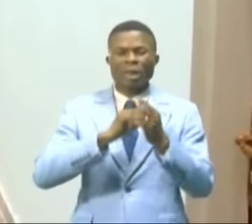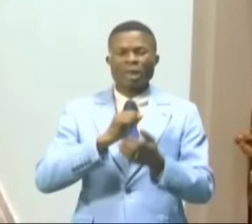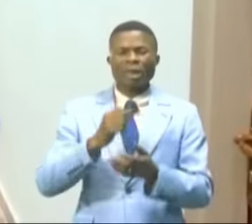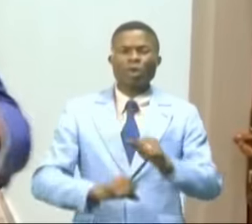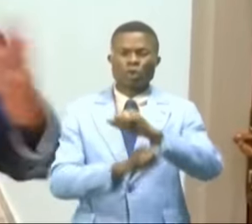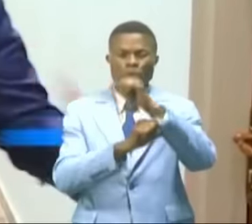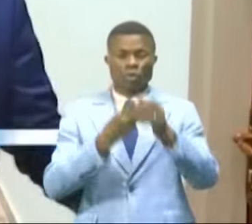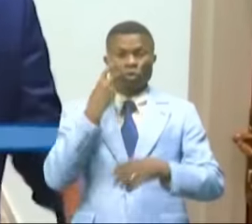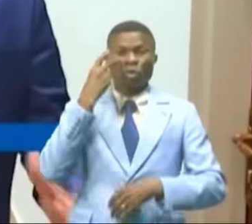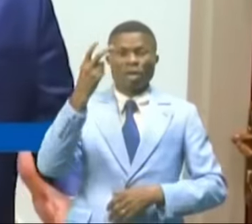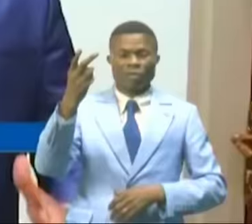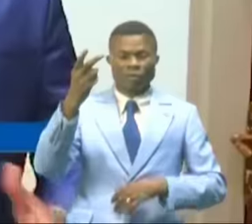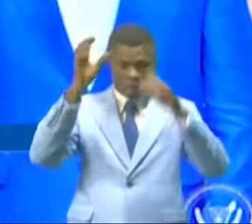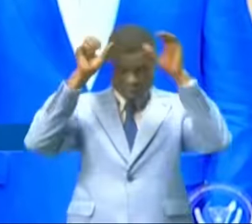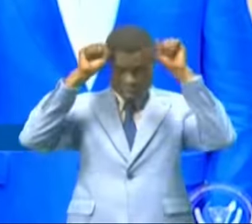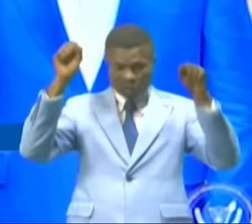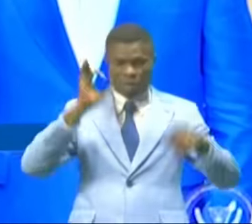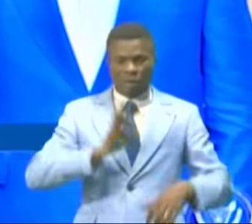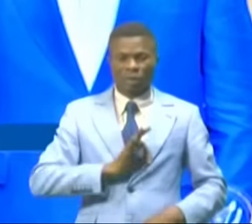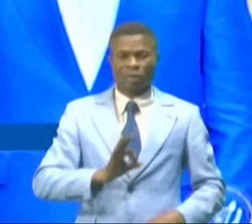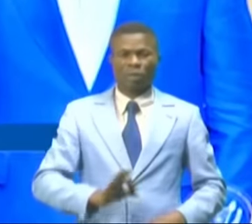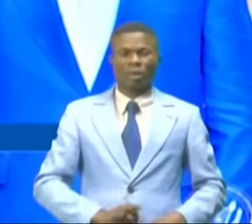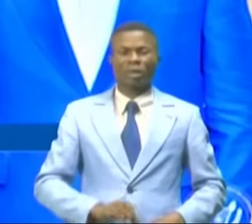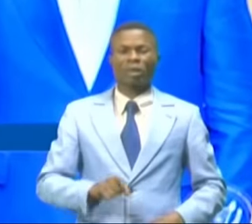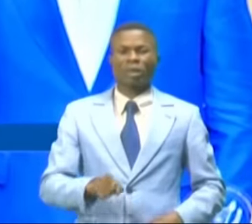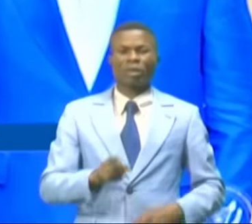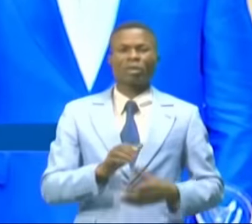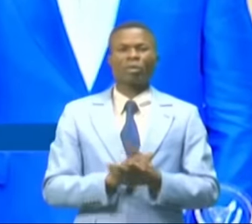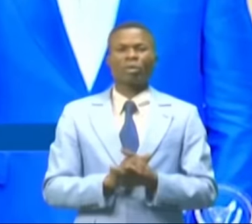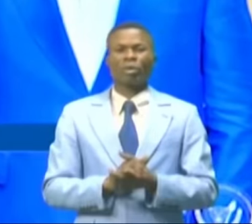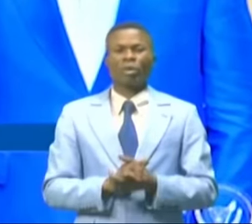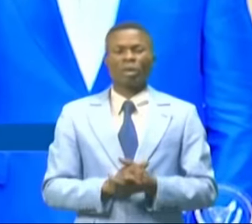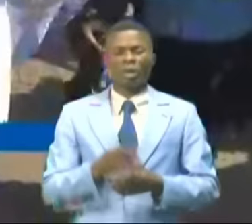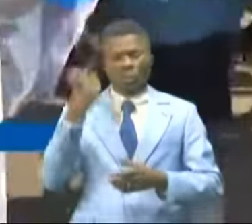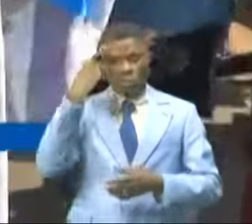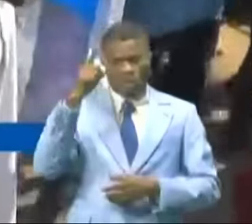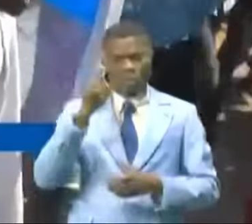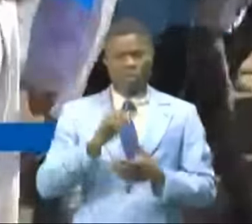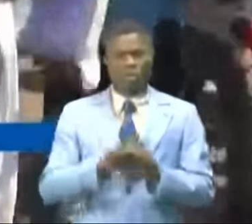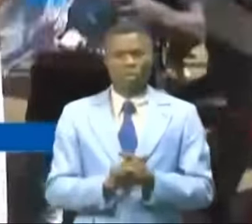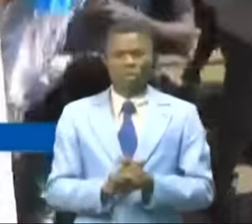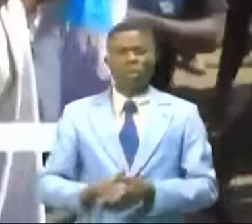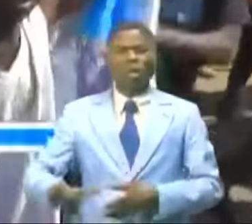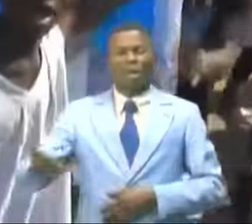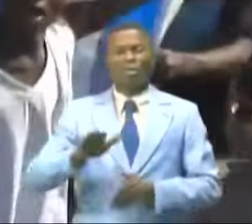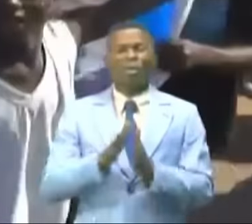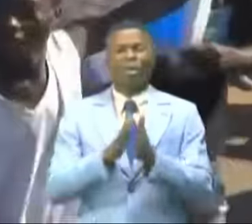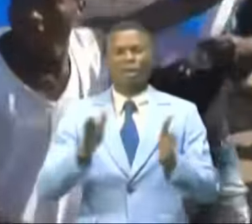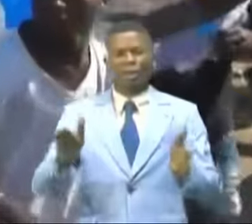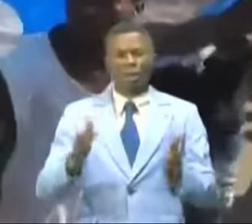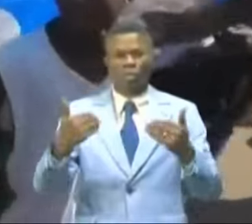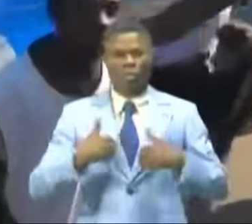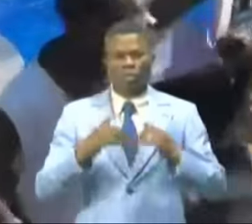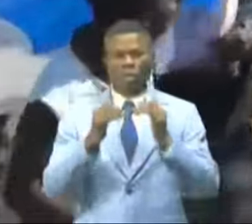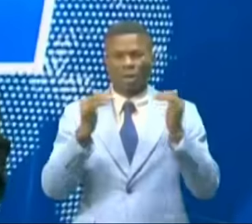du premier citoyen de la République, Félix-Antoine Tshisekedi, au sein de son entité administrative.